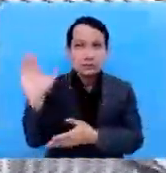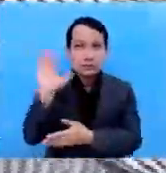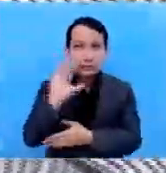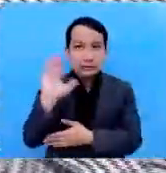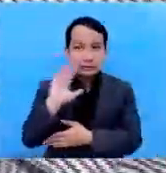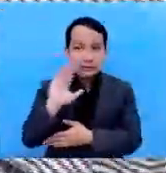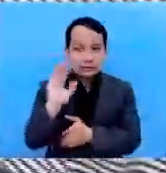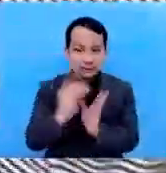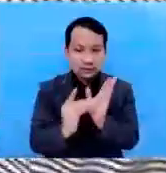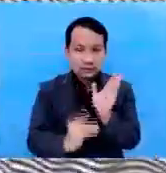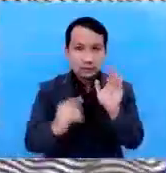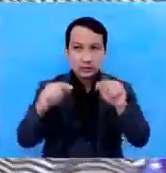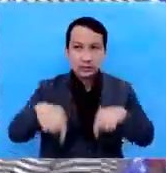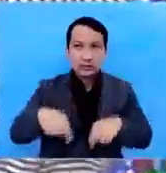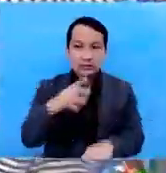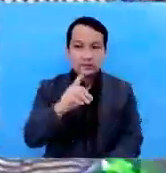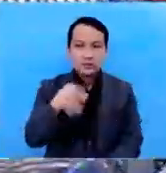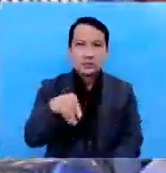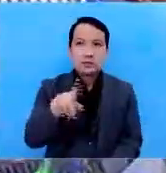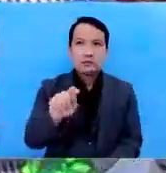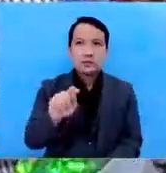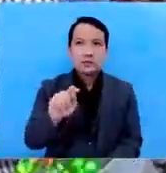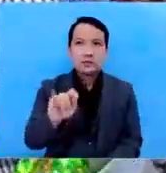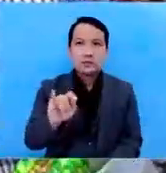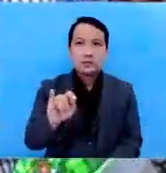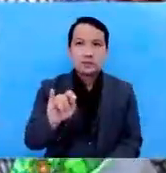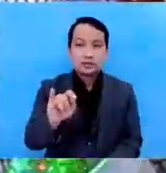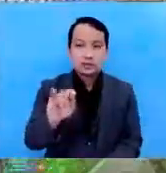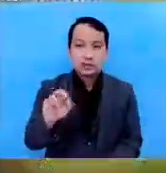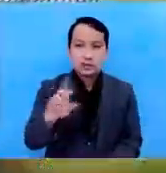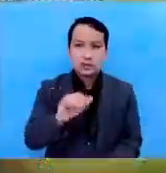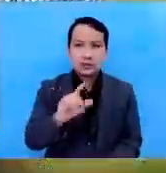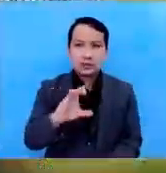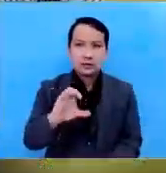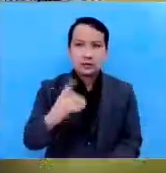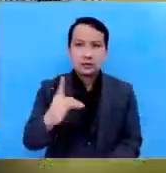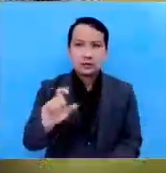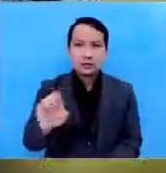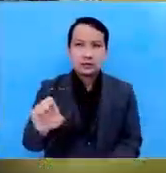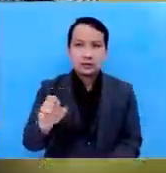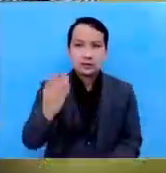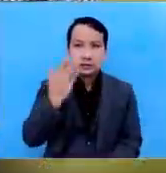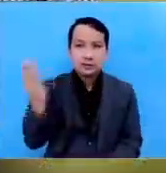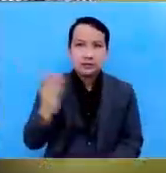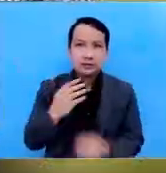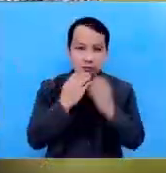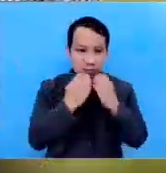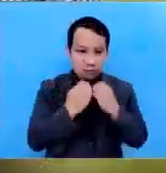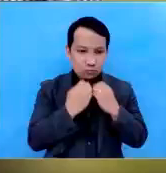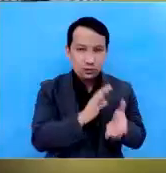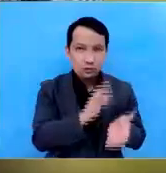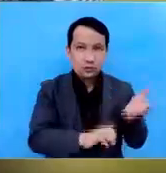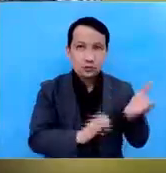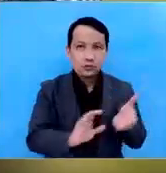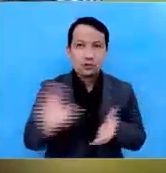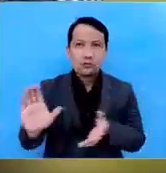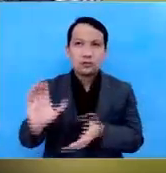decorations dito sa Dapitan Arcade. Gretchen? Ang ganda, no? Meron ding mura, meron din yung mga talagang